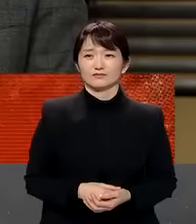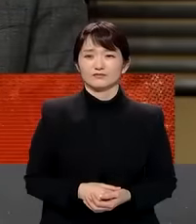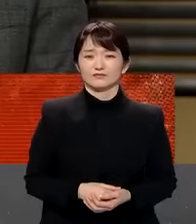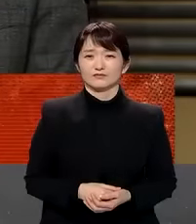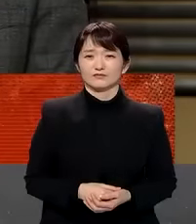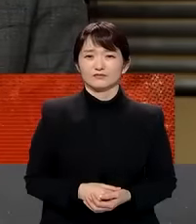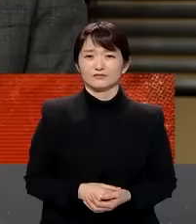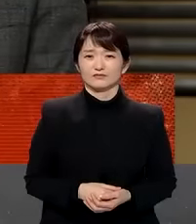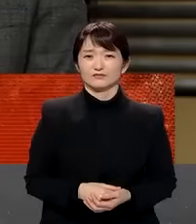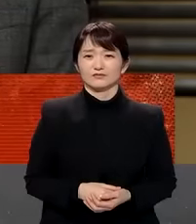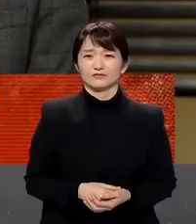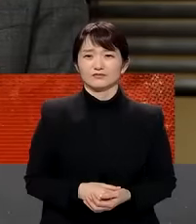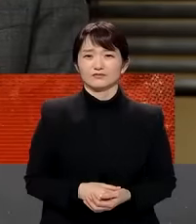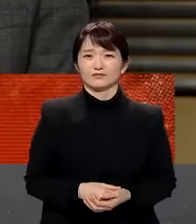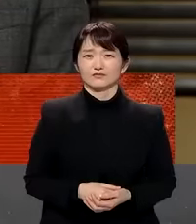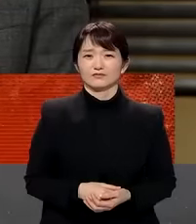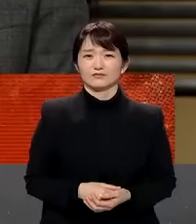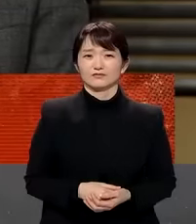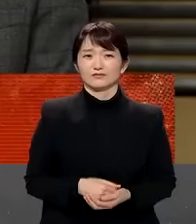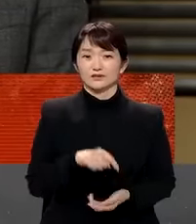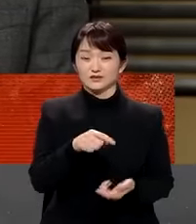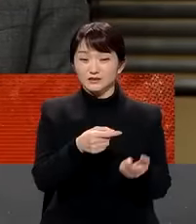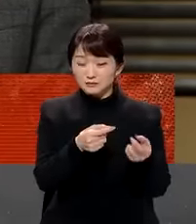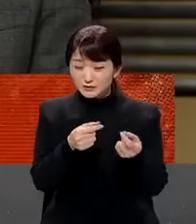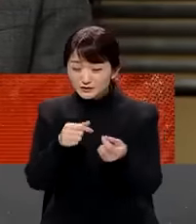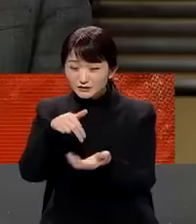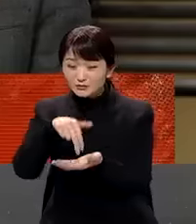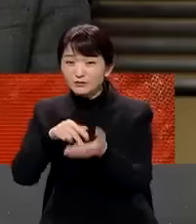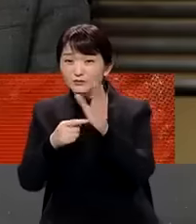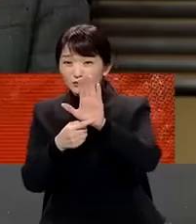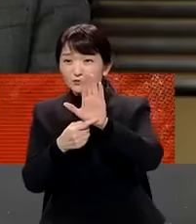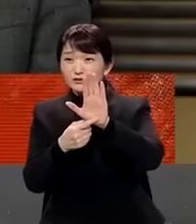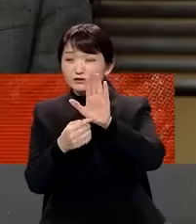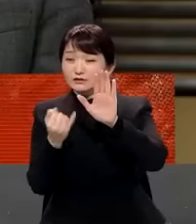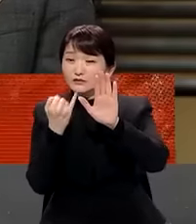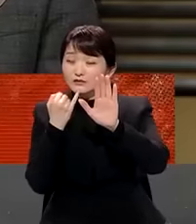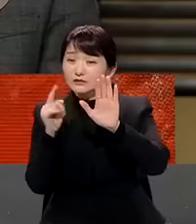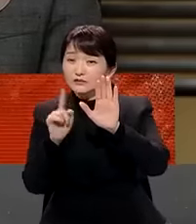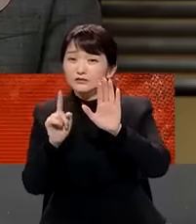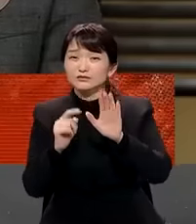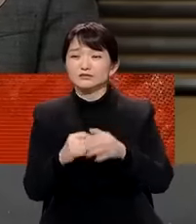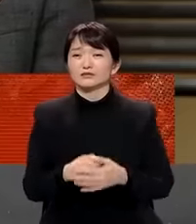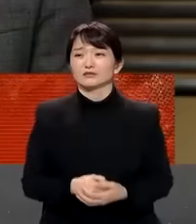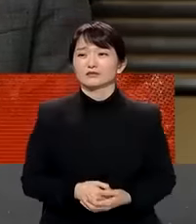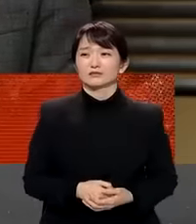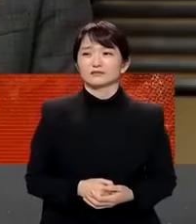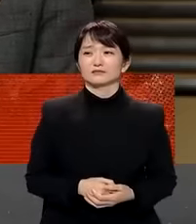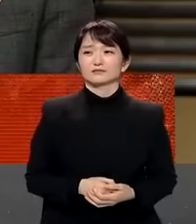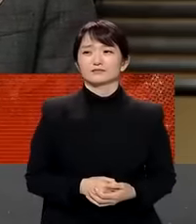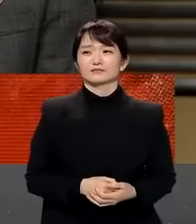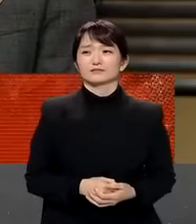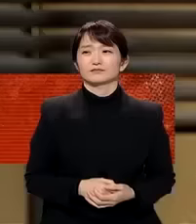예고를 드렸어요 그래도 괜찮으시겠냐고음 근데 사실 그런 얘기 혹시 들어 보셨는지 뭐